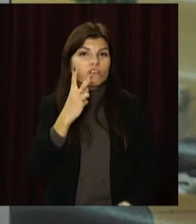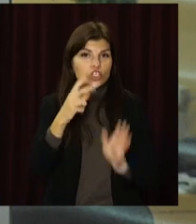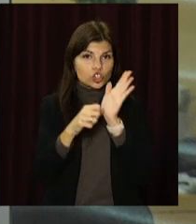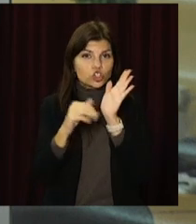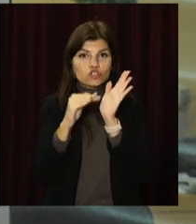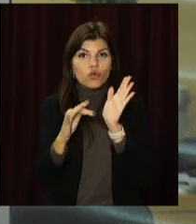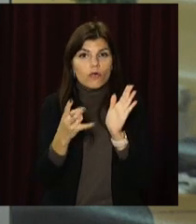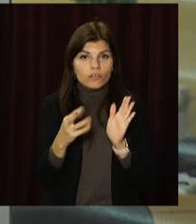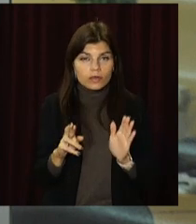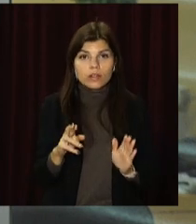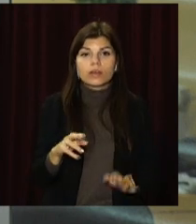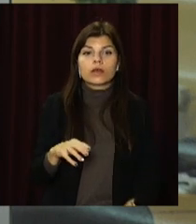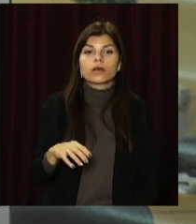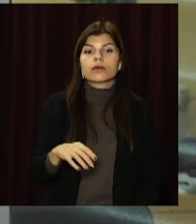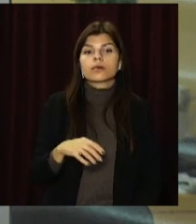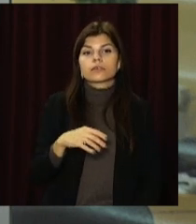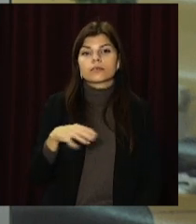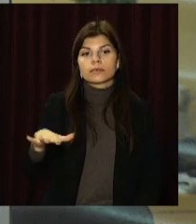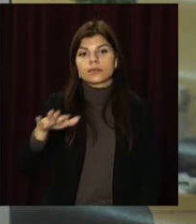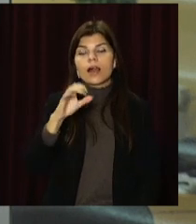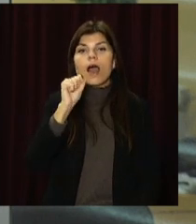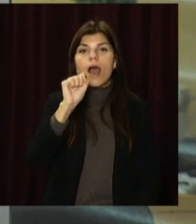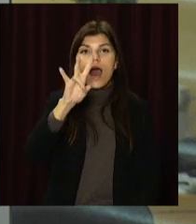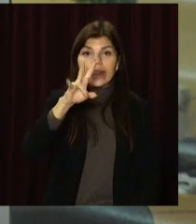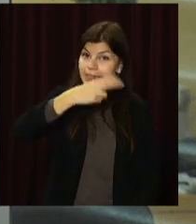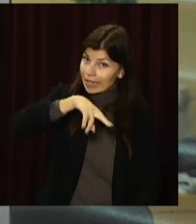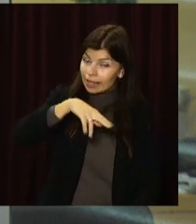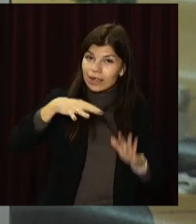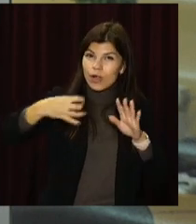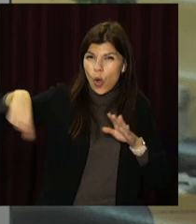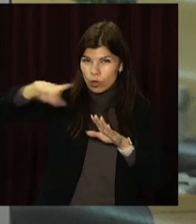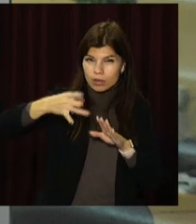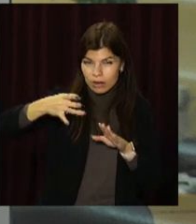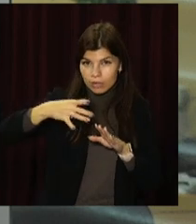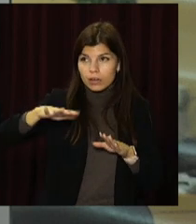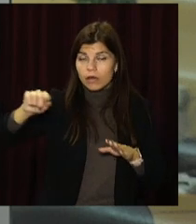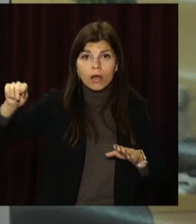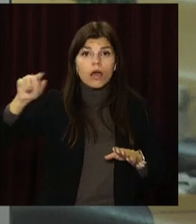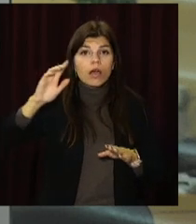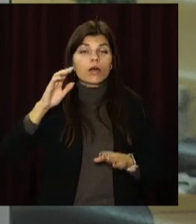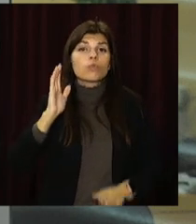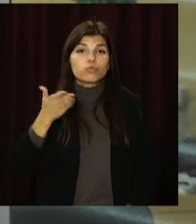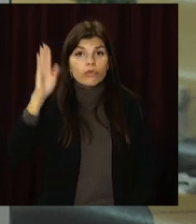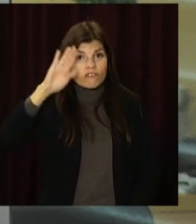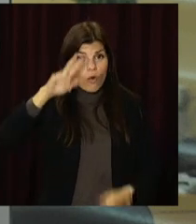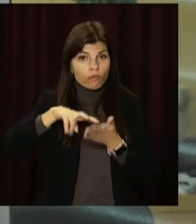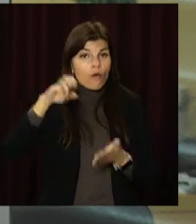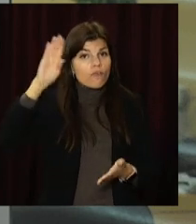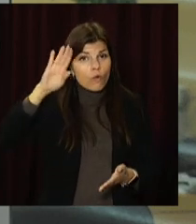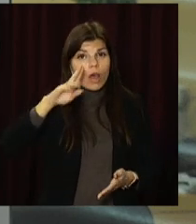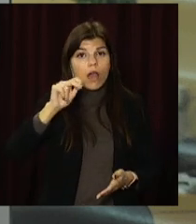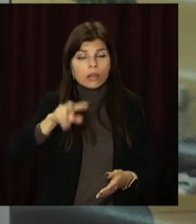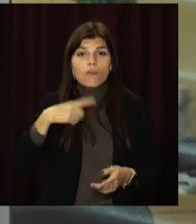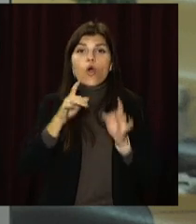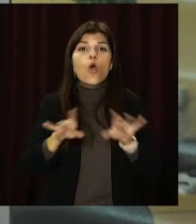26 жовтня ВНД та індустріальному районах Дніпра, а також селищі Слобожанському відключать воду. У Дніпроводоканалі